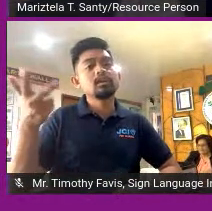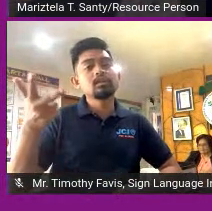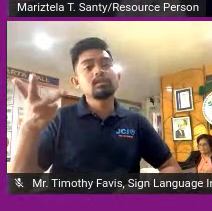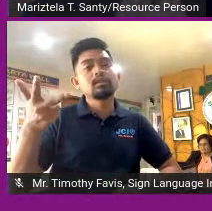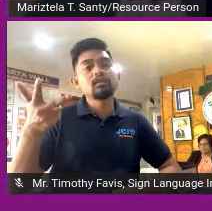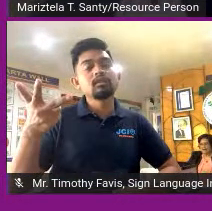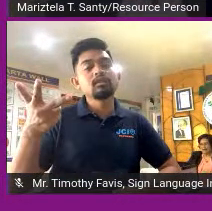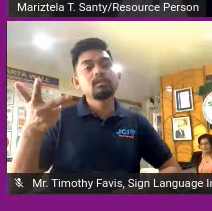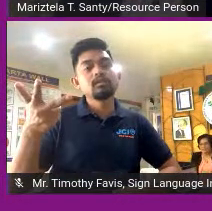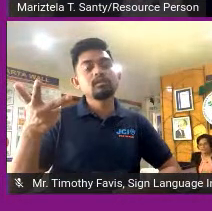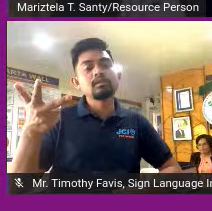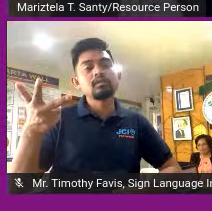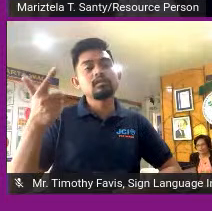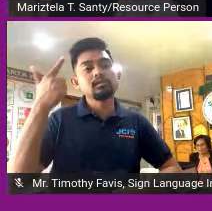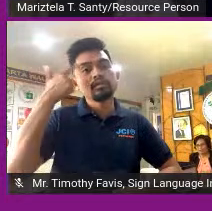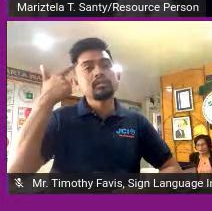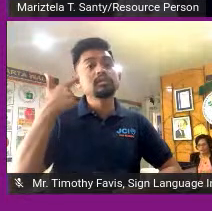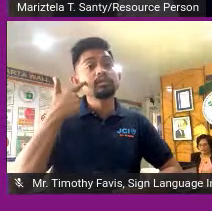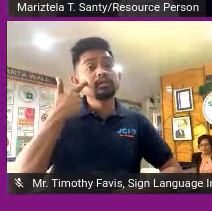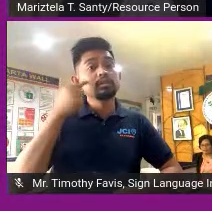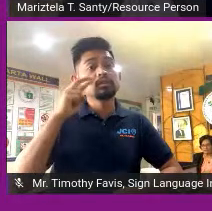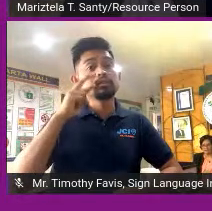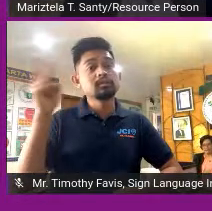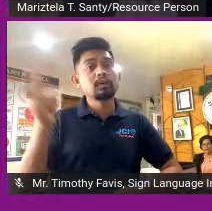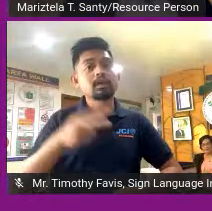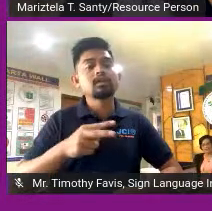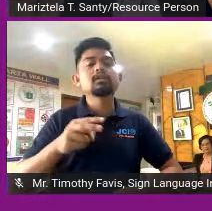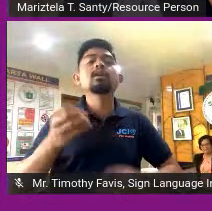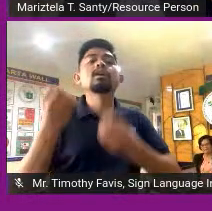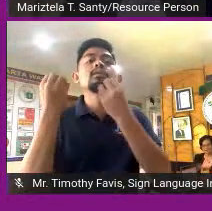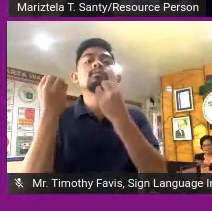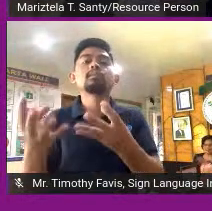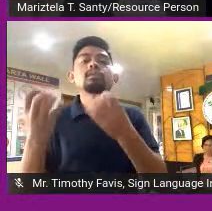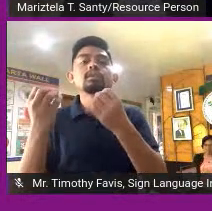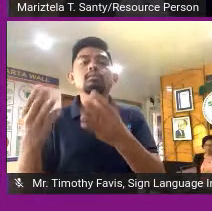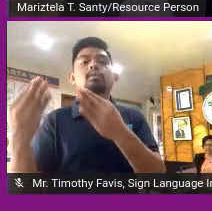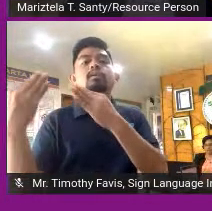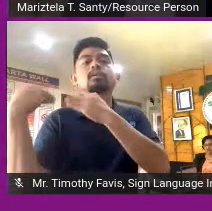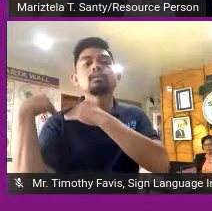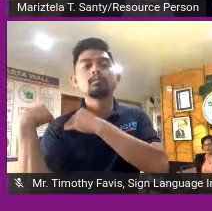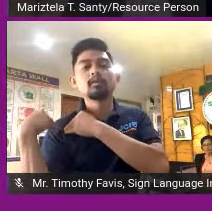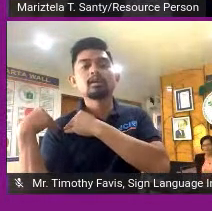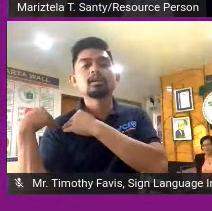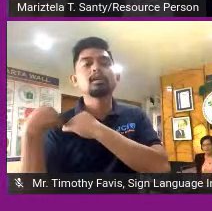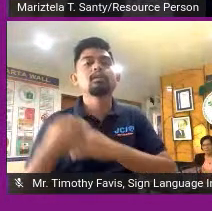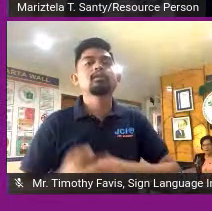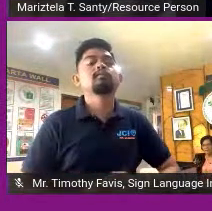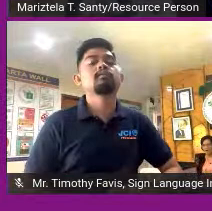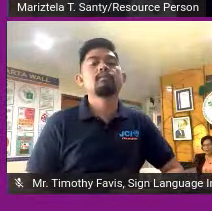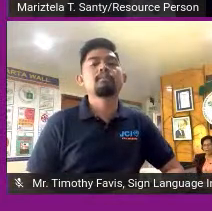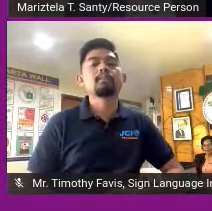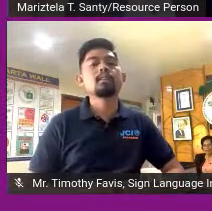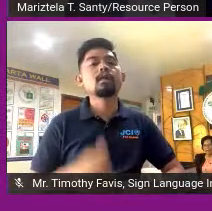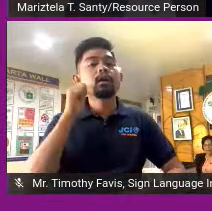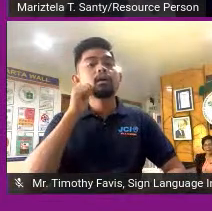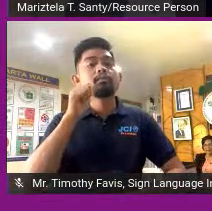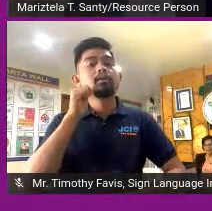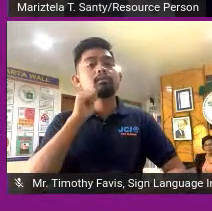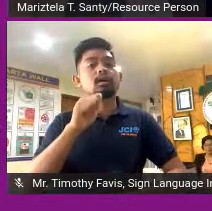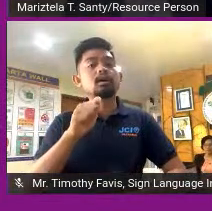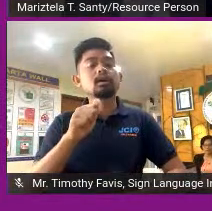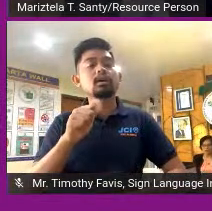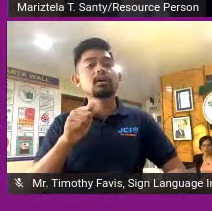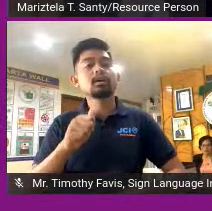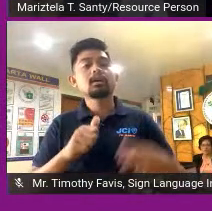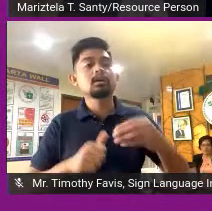bias ay multiple burden. Tingnan natin ito, dati na itong picture kanina. Yung babae at lalaki